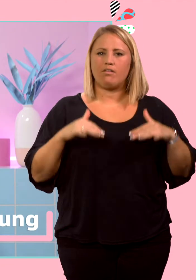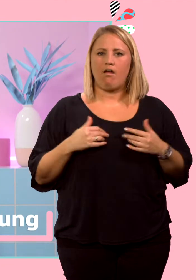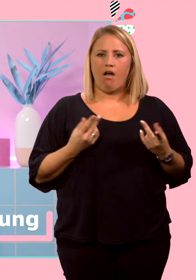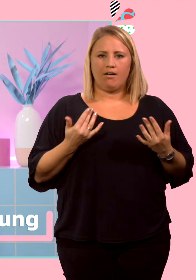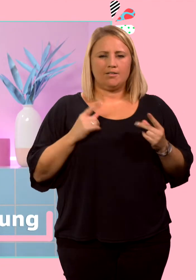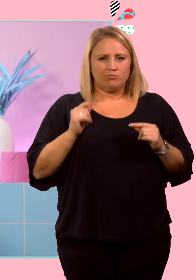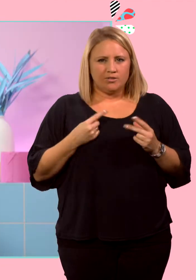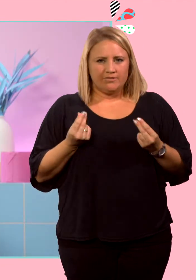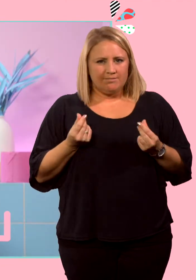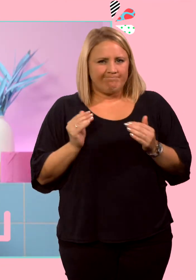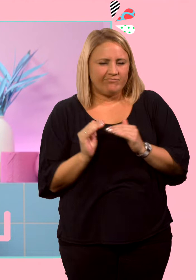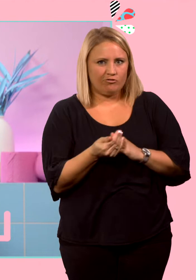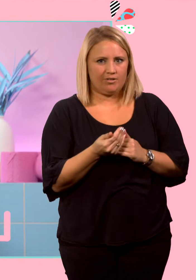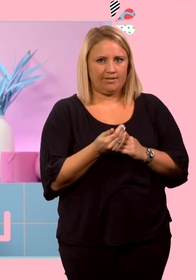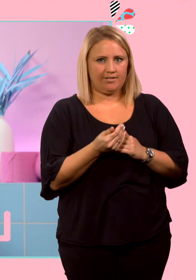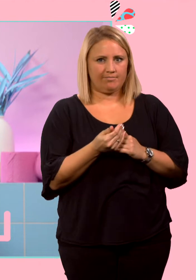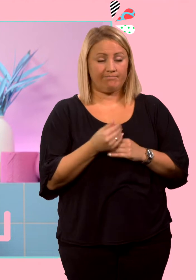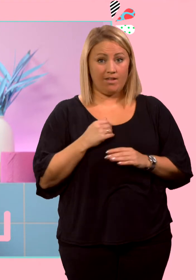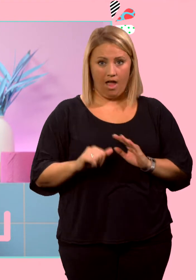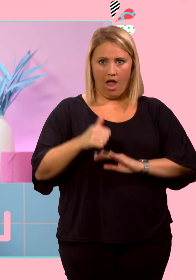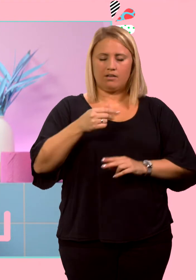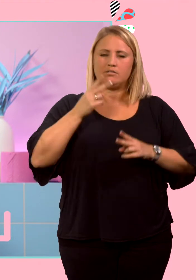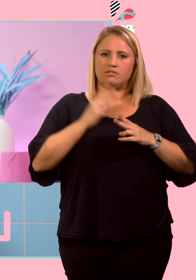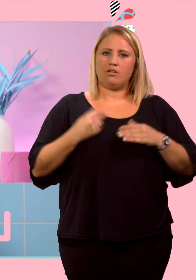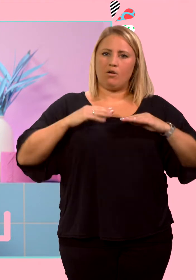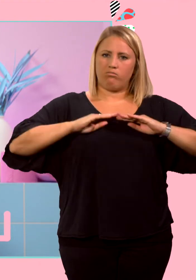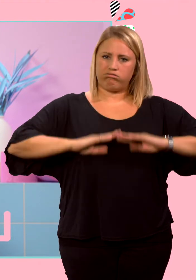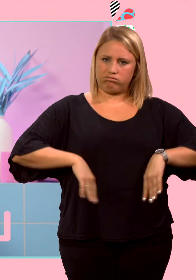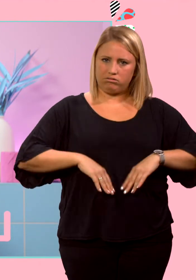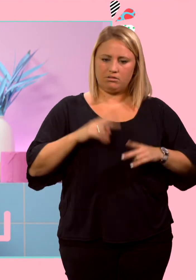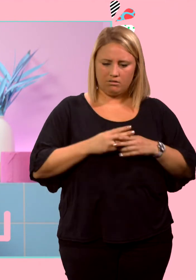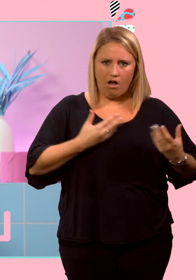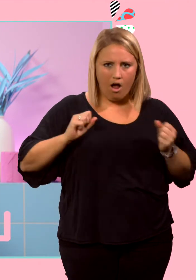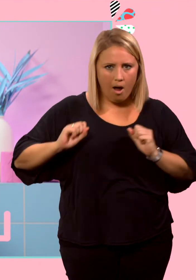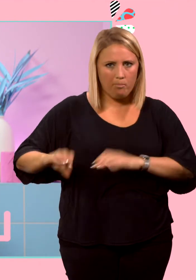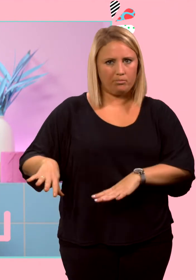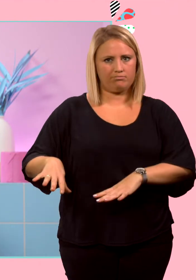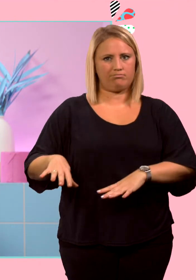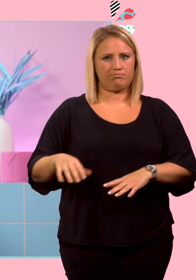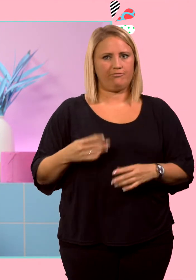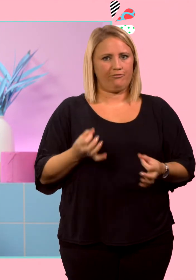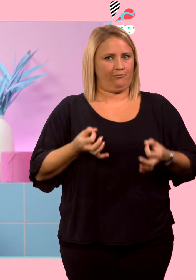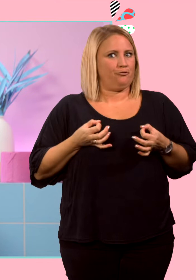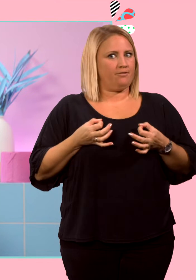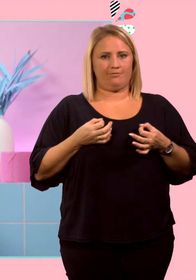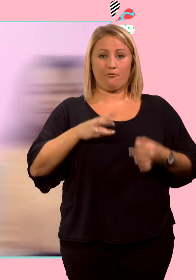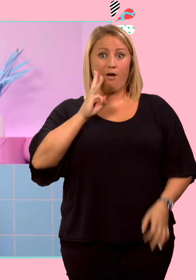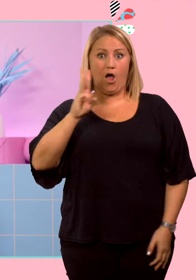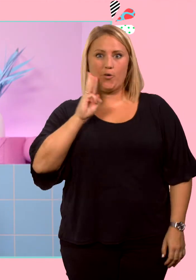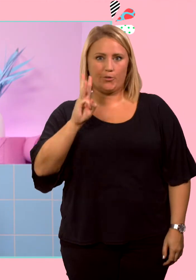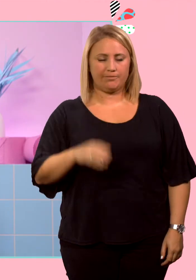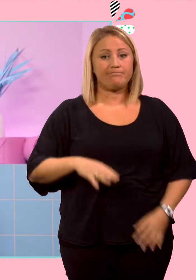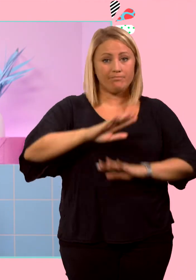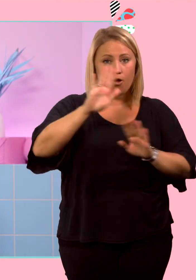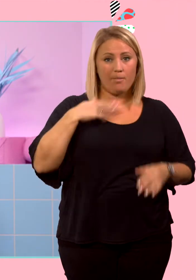ich muss es verstecken. Die erste richtige Erleichterung kam, wie sie das halt alles runtergenommen haben. Es war so, wow.